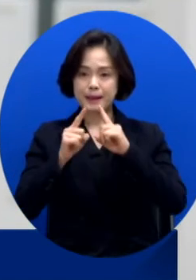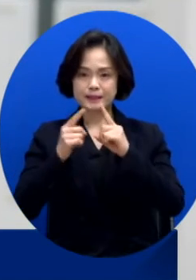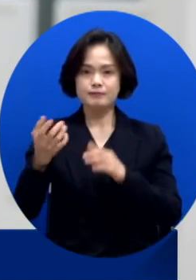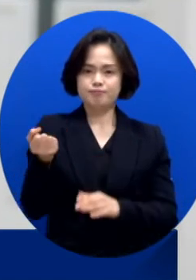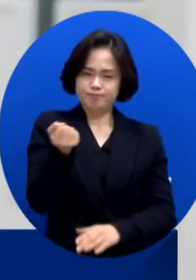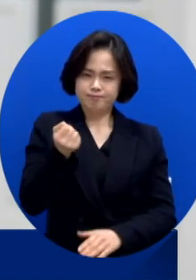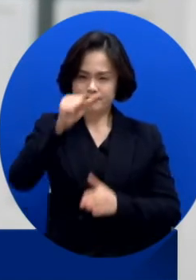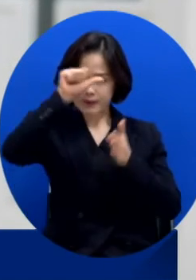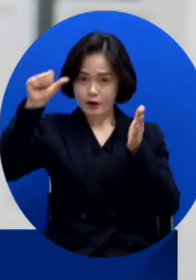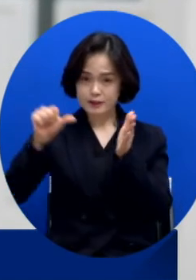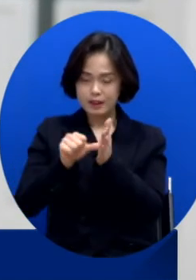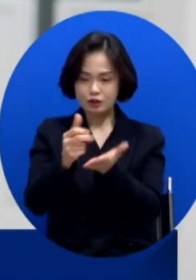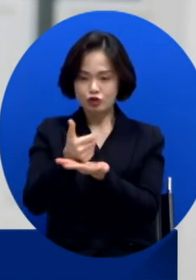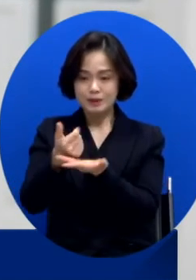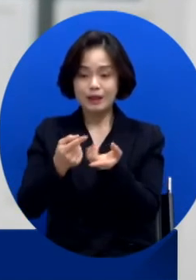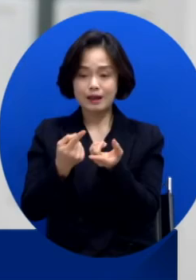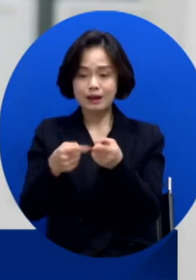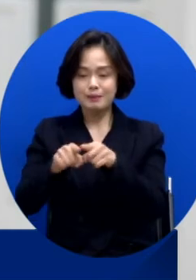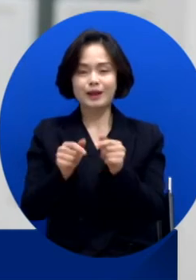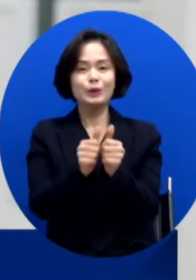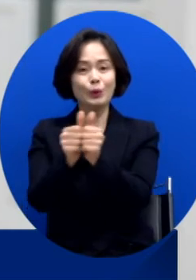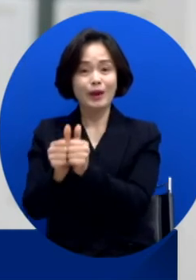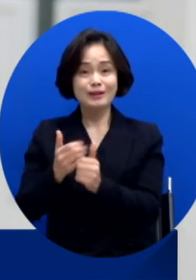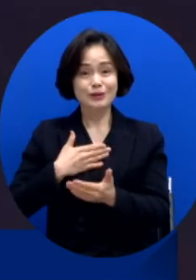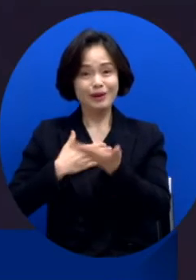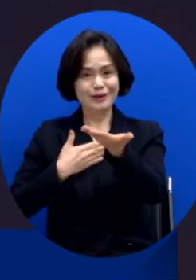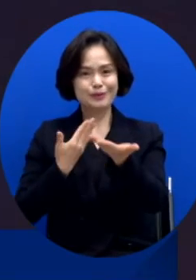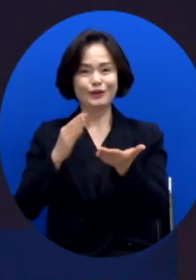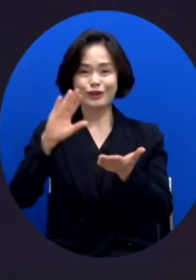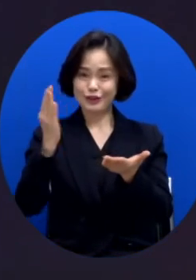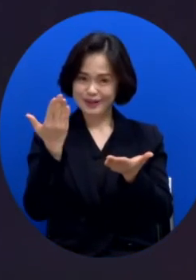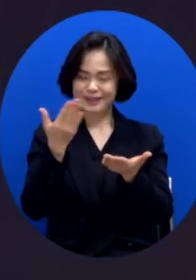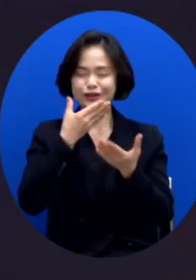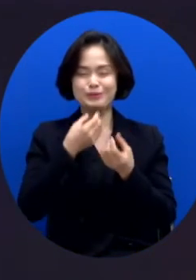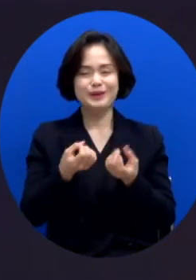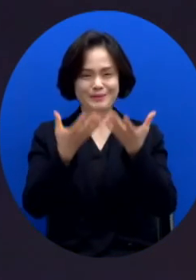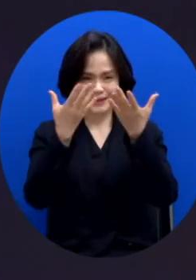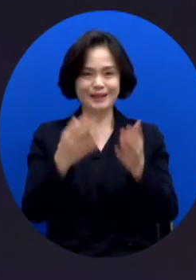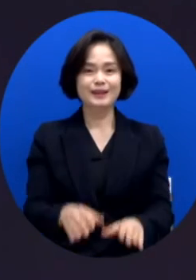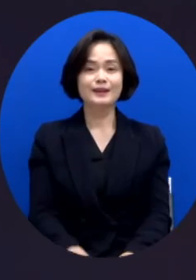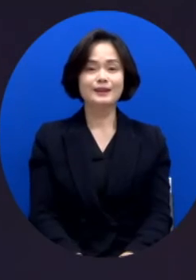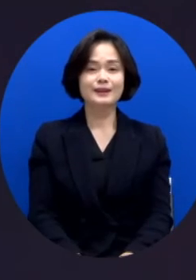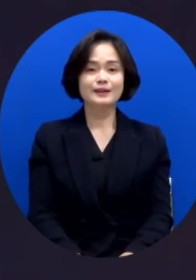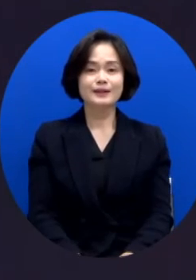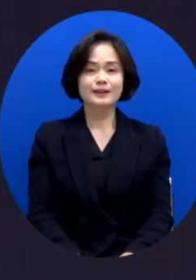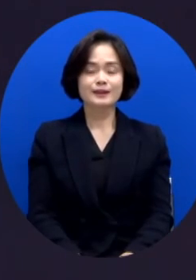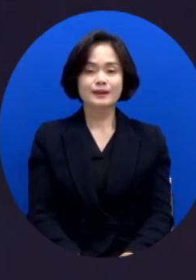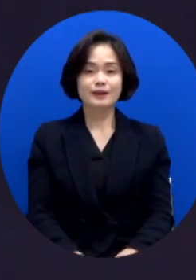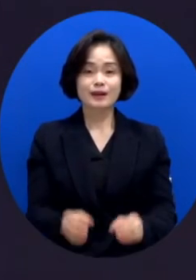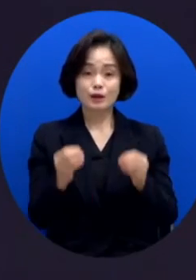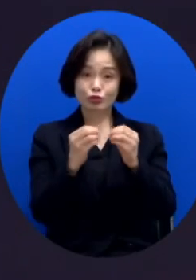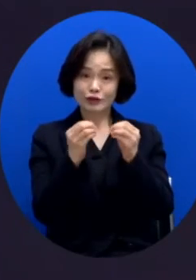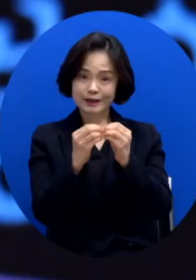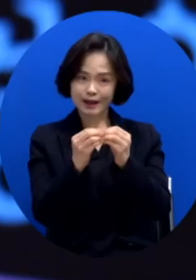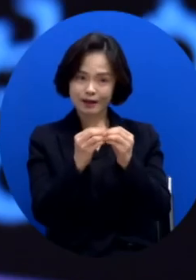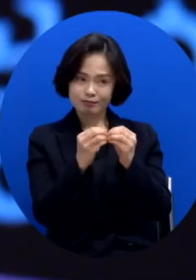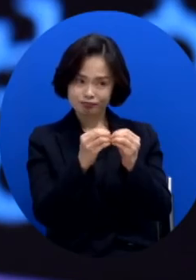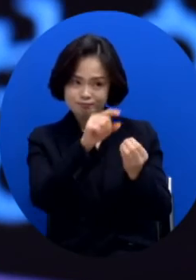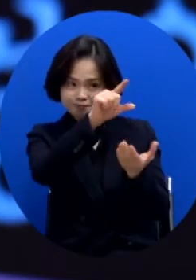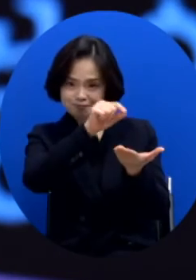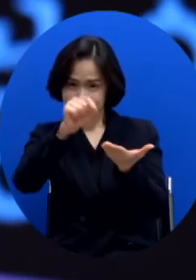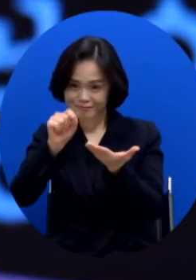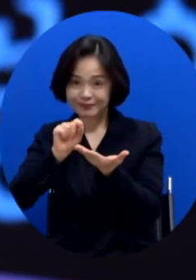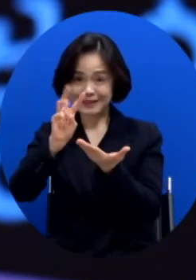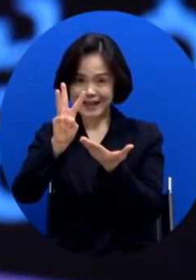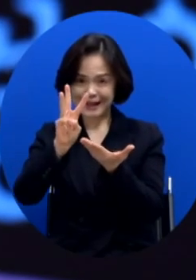일평생 주님과 동행하는 저와 여러분 되시기를 축복합니다. 핵심 3개 구절 가운데 하나를 선택해